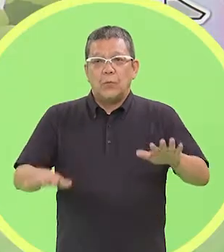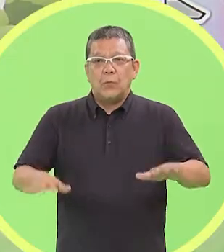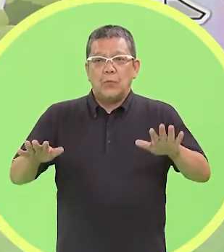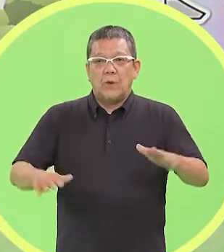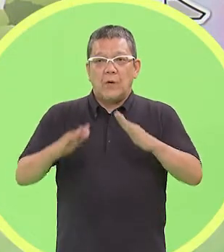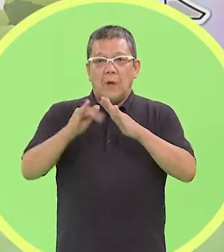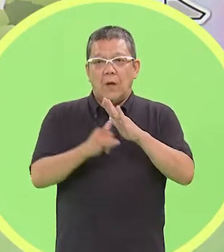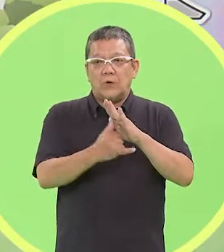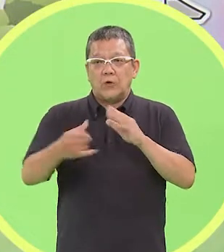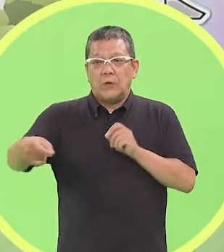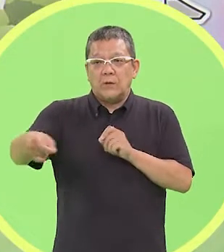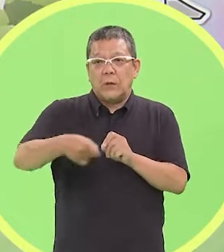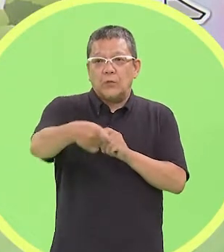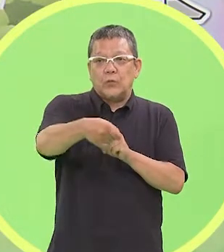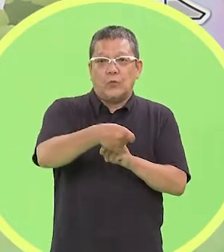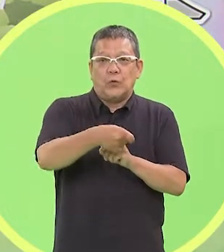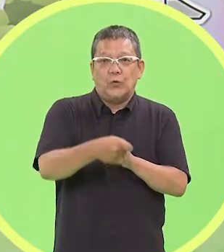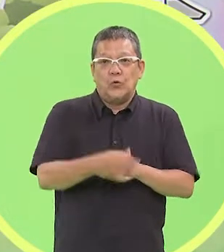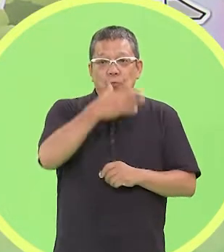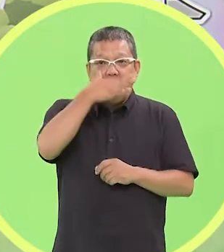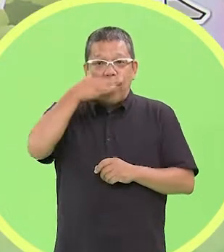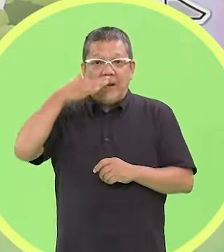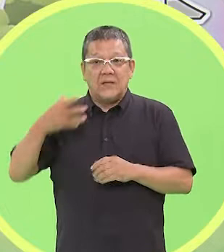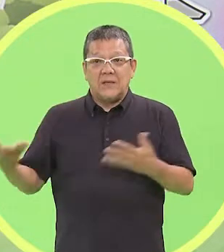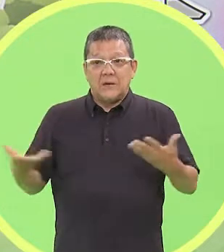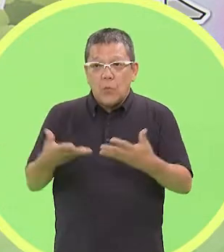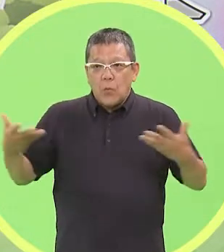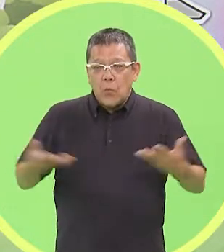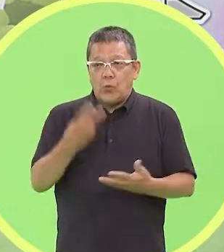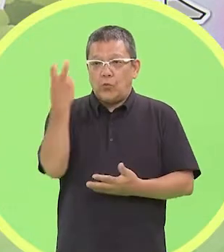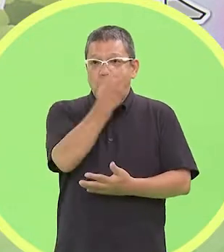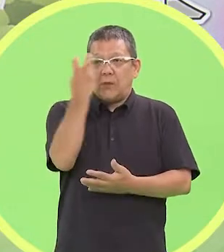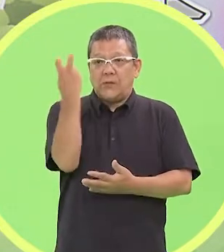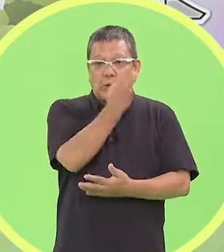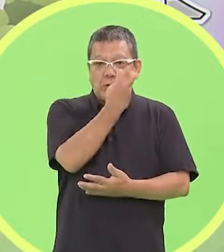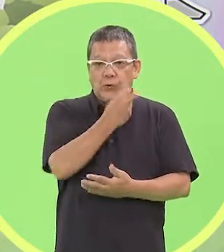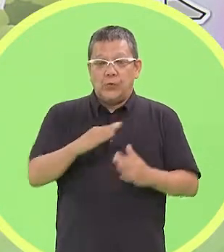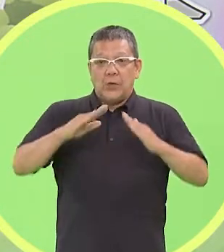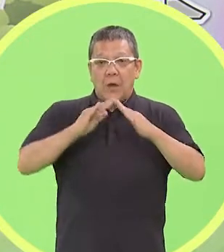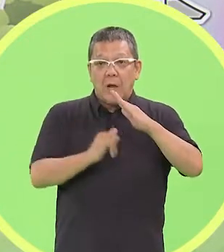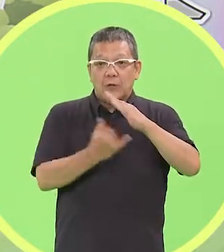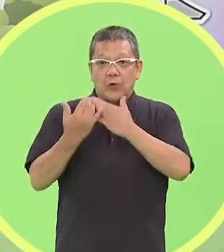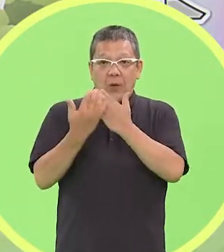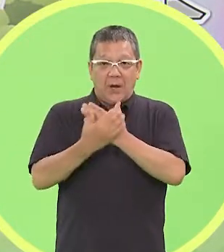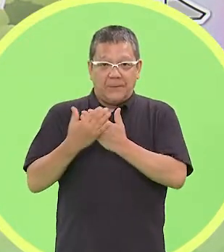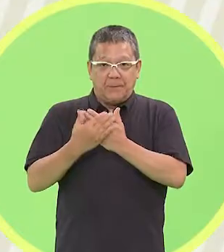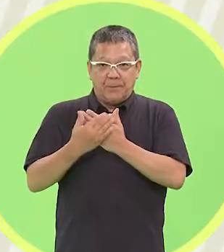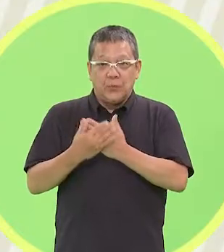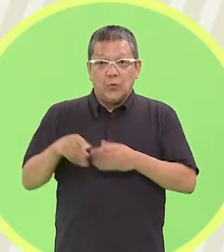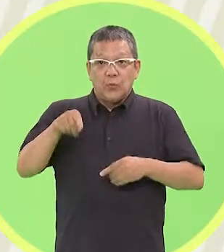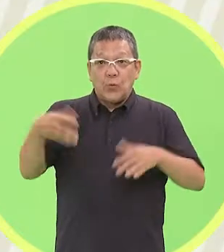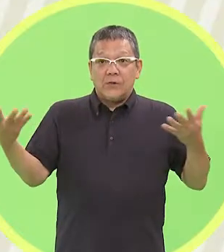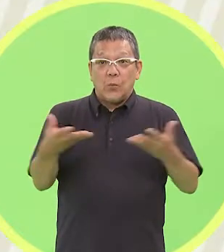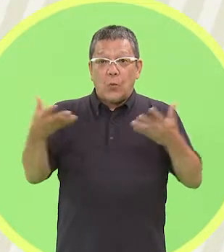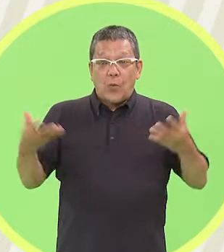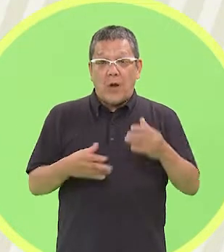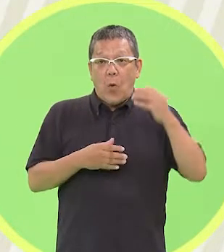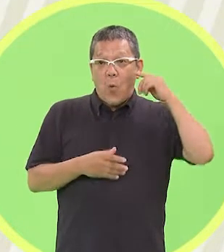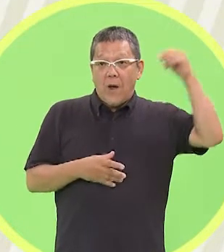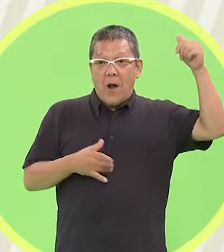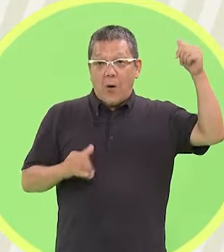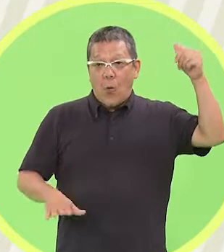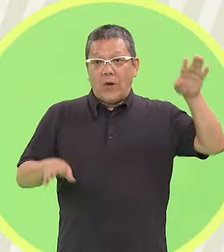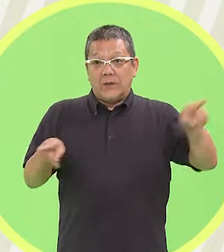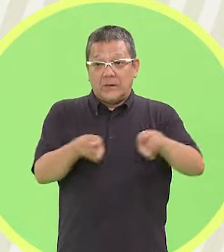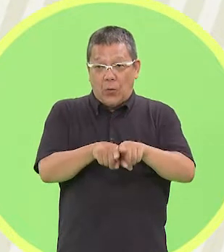今週は家族がもっと近くなる素敵な事業を調査します。家族愛。 その事業